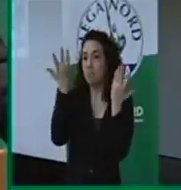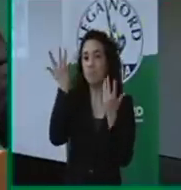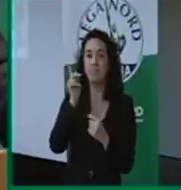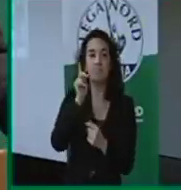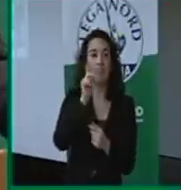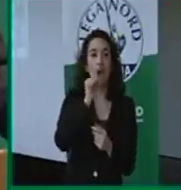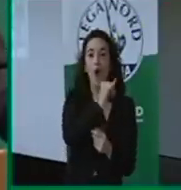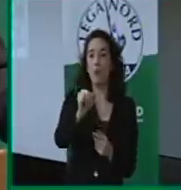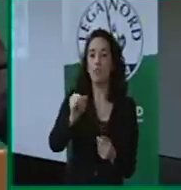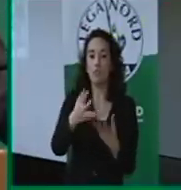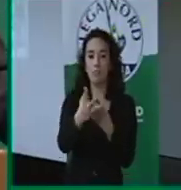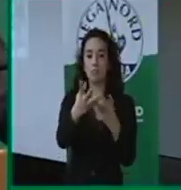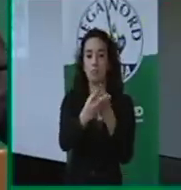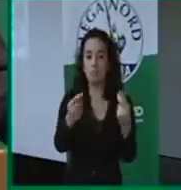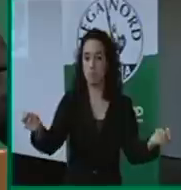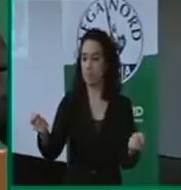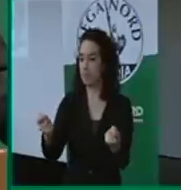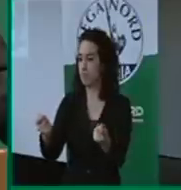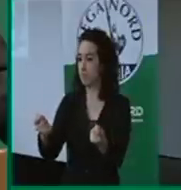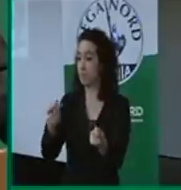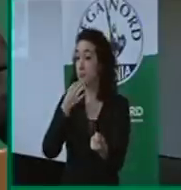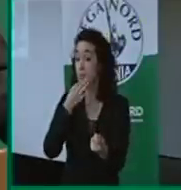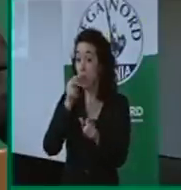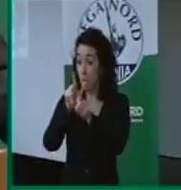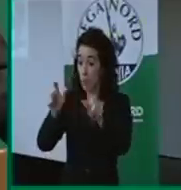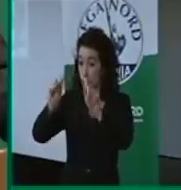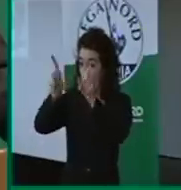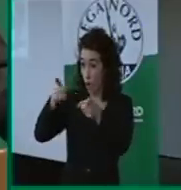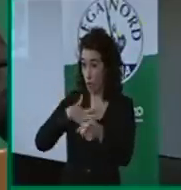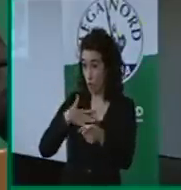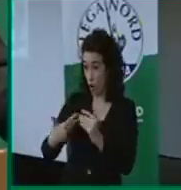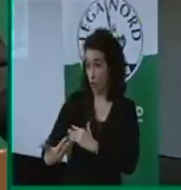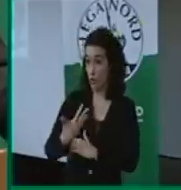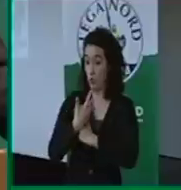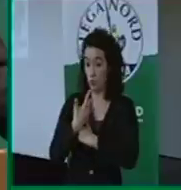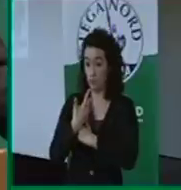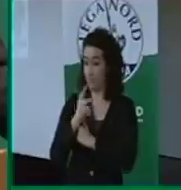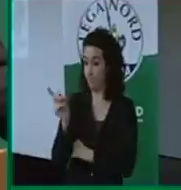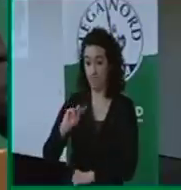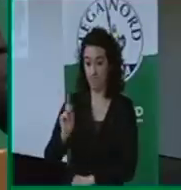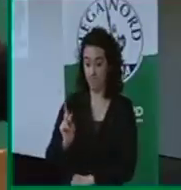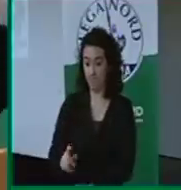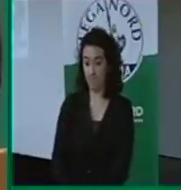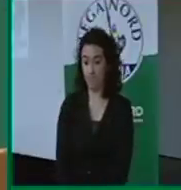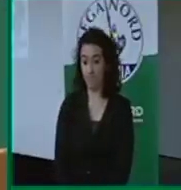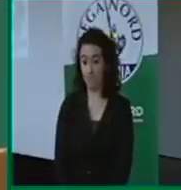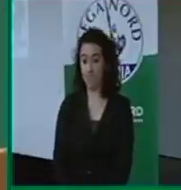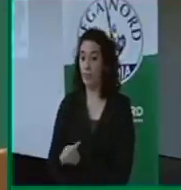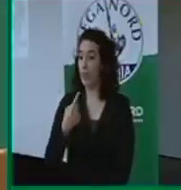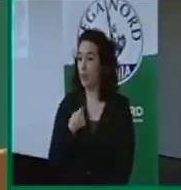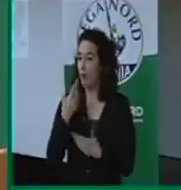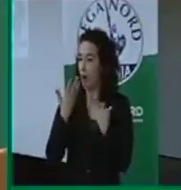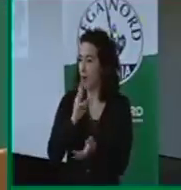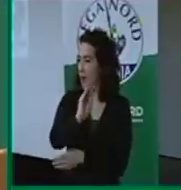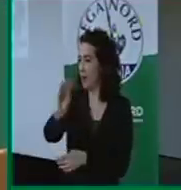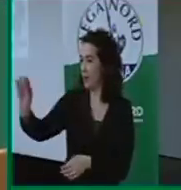omicidi la gente comincia a entrare nel nostro negozio eh no no Quindi io quello che vi chiedo